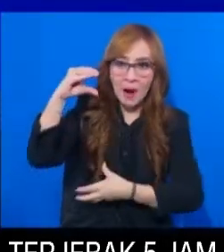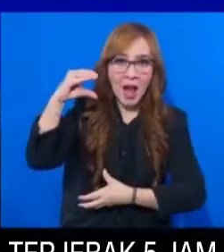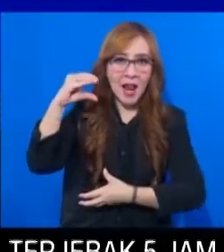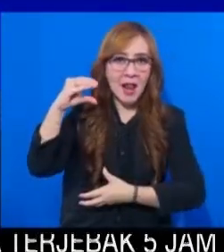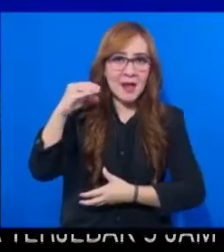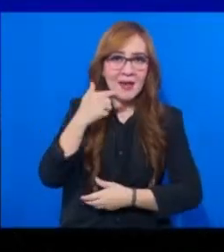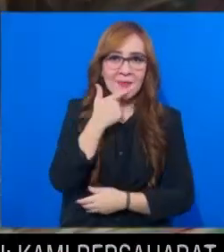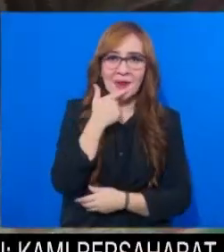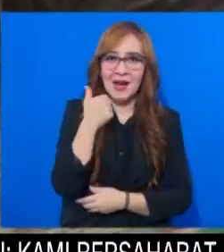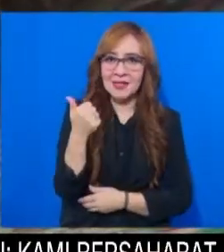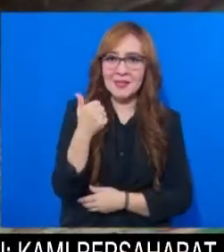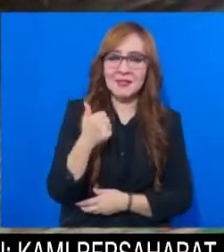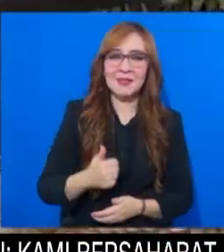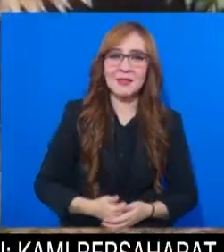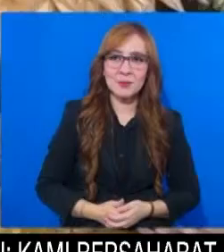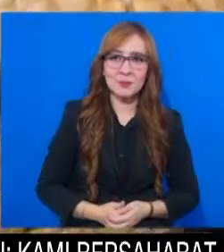legit.